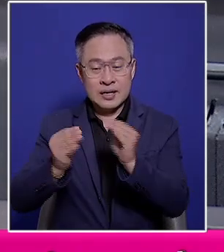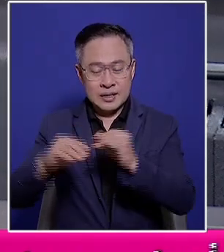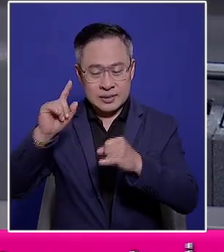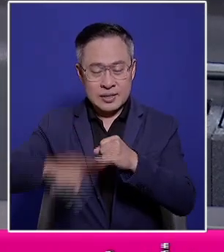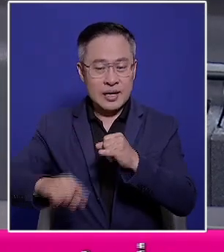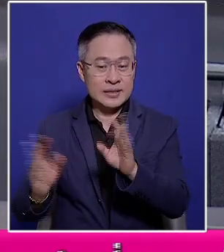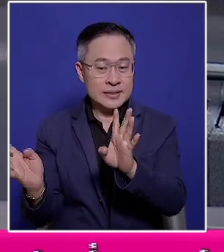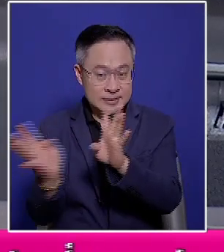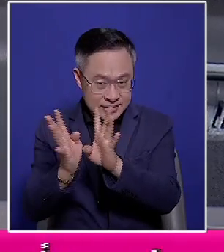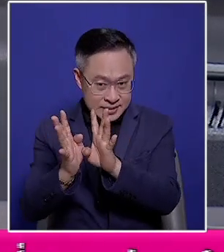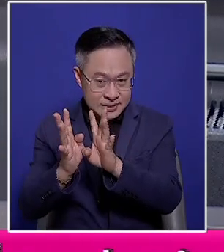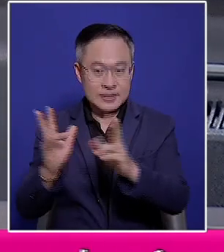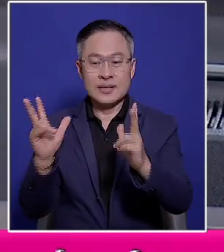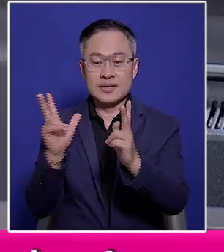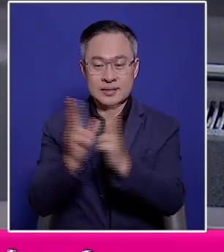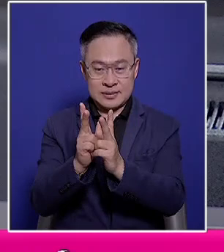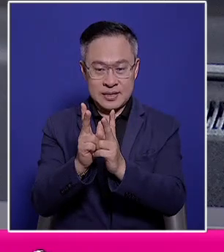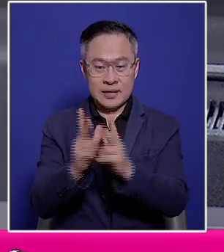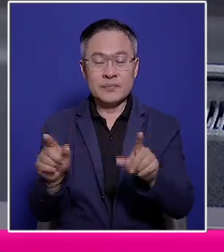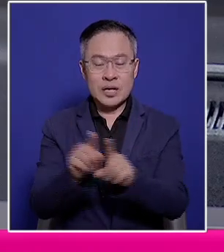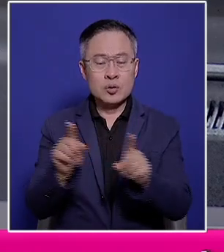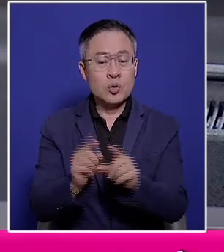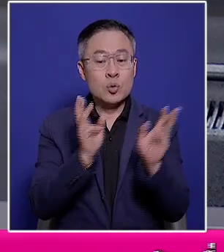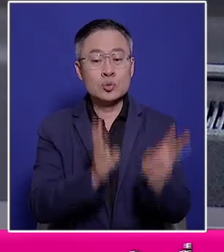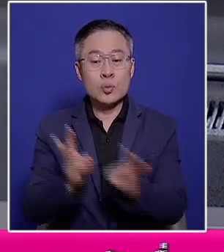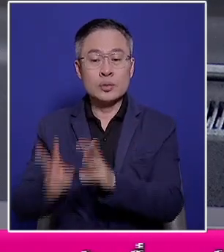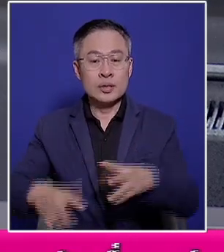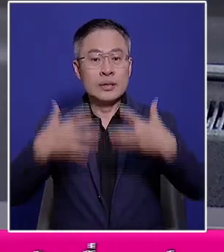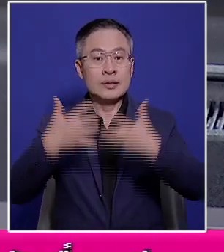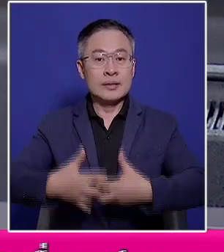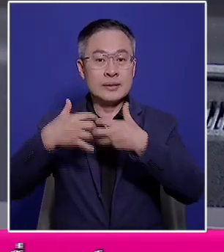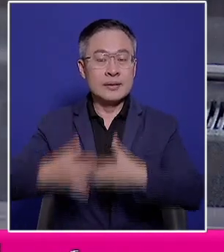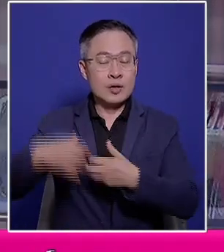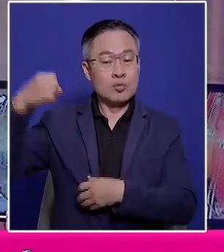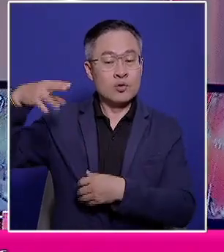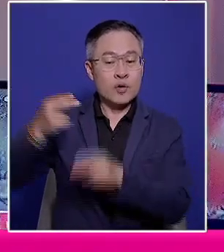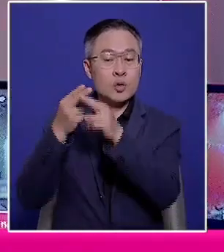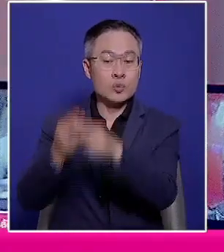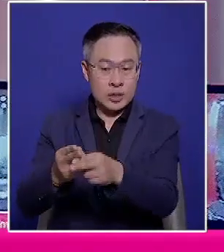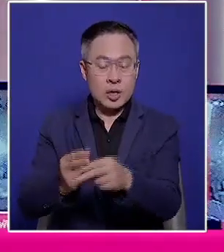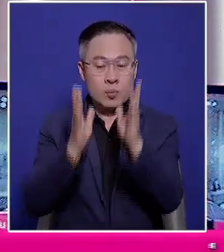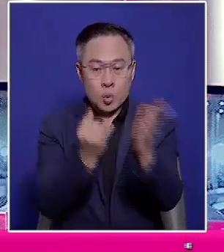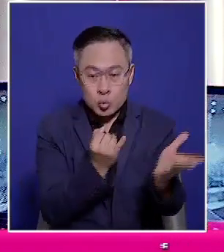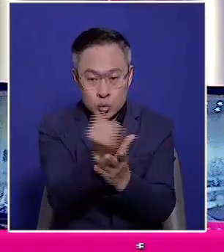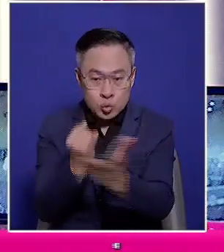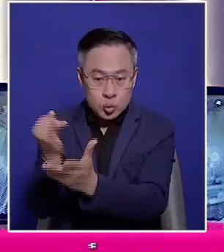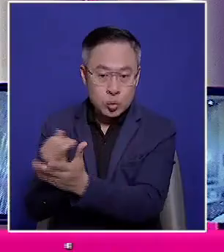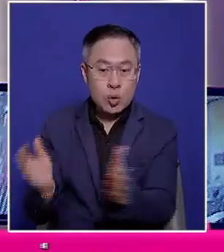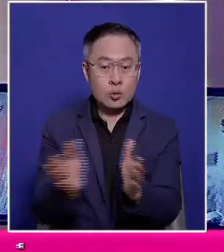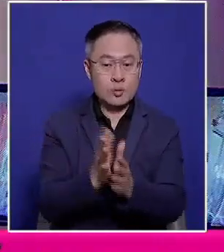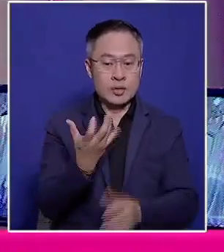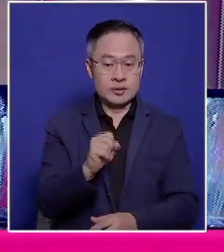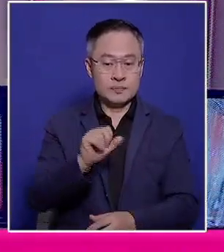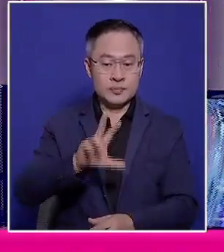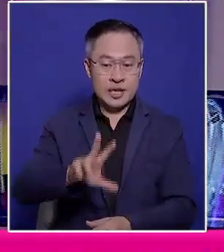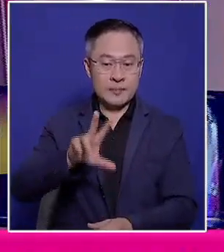ตัวตามลำดับค่ะโดยจะใช้เครื่องออกรางวัลไฟฟ้าอัตโนมัติและจะมีผู้ถูกรางวัลกว่า